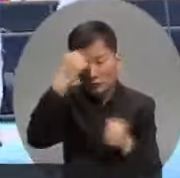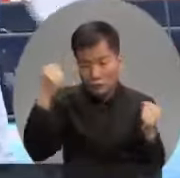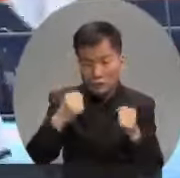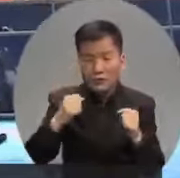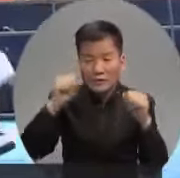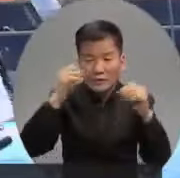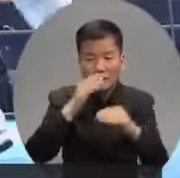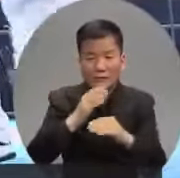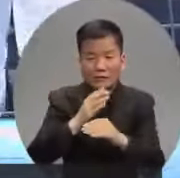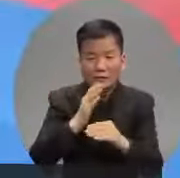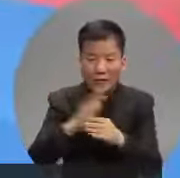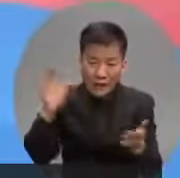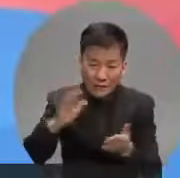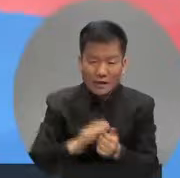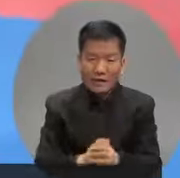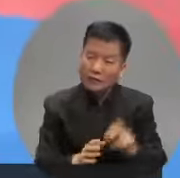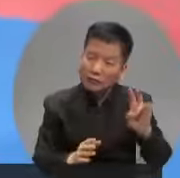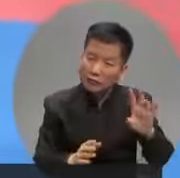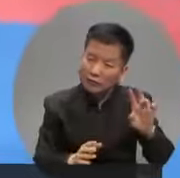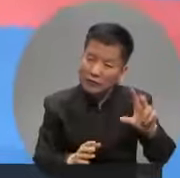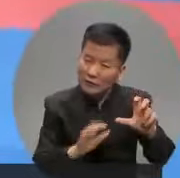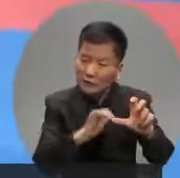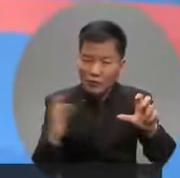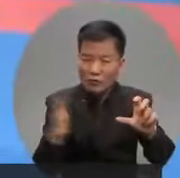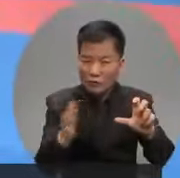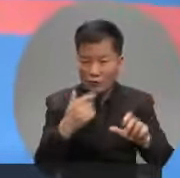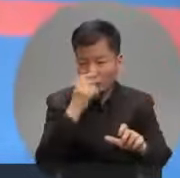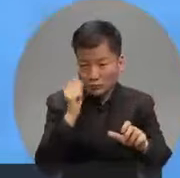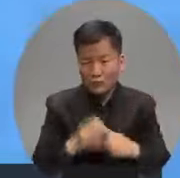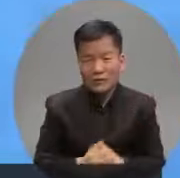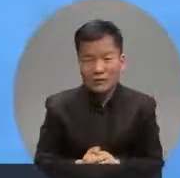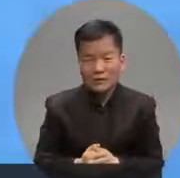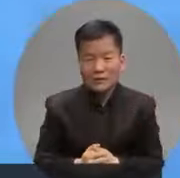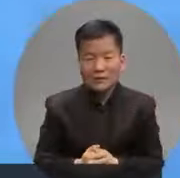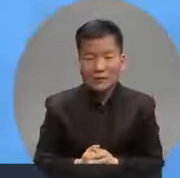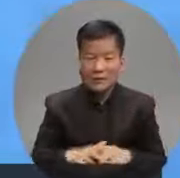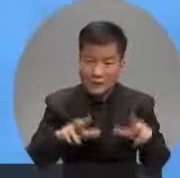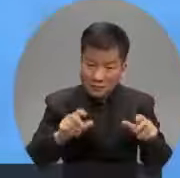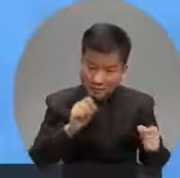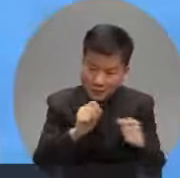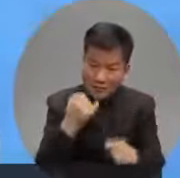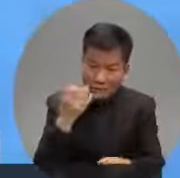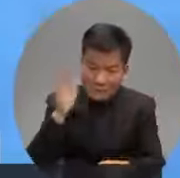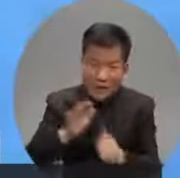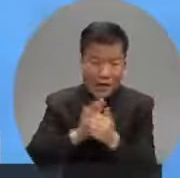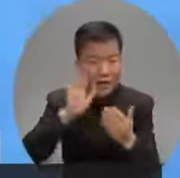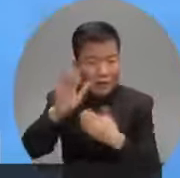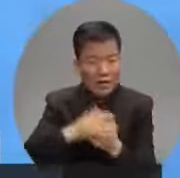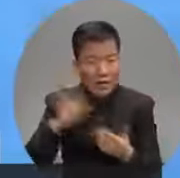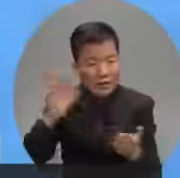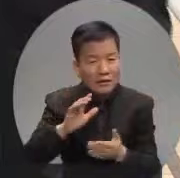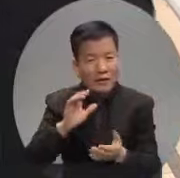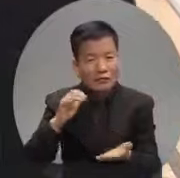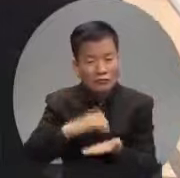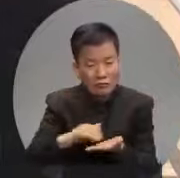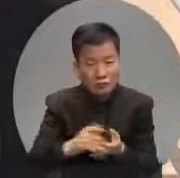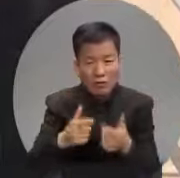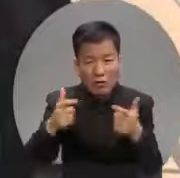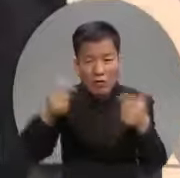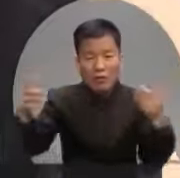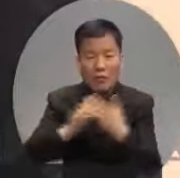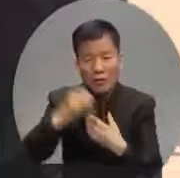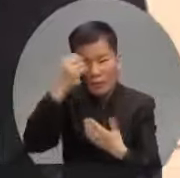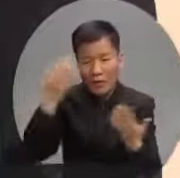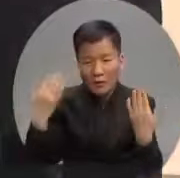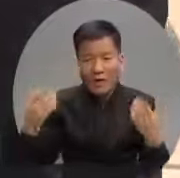체육중학교에서 한 해 모집 인원은 대략 25명 정도. 당장은 괜찮겠지만 앞으로 학생 수가 늘수록 고등학교와